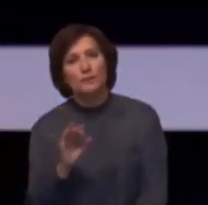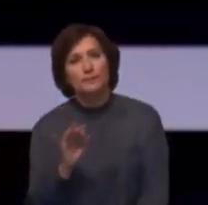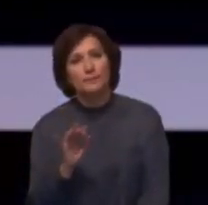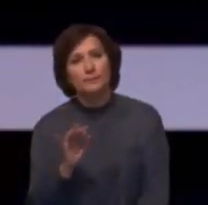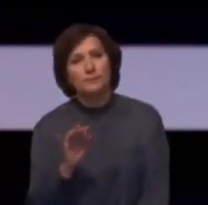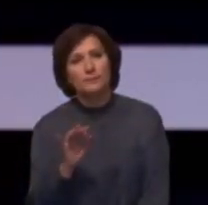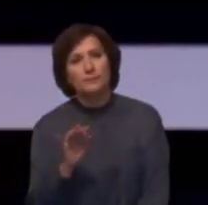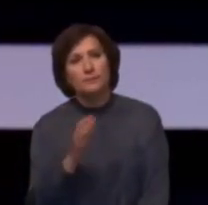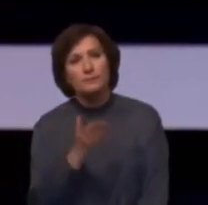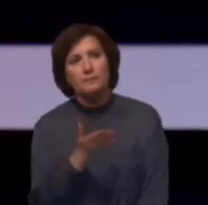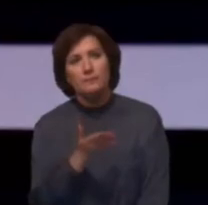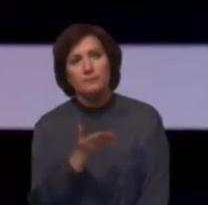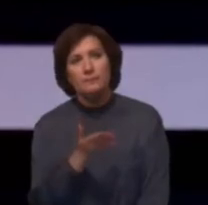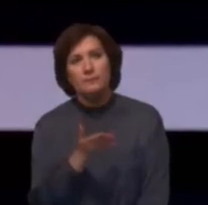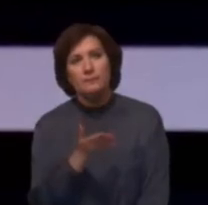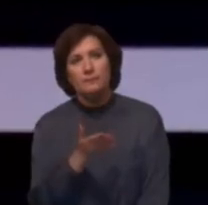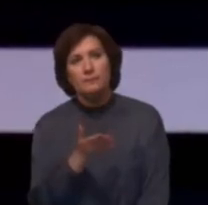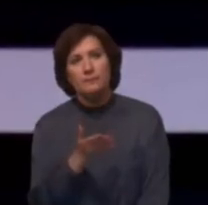Юрій